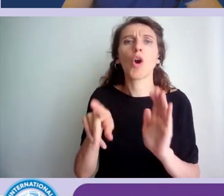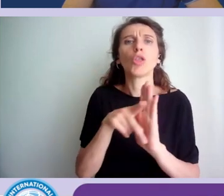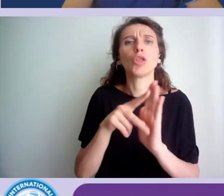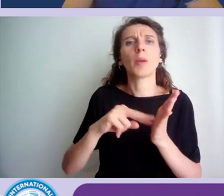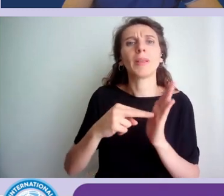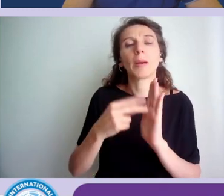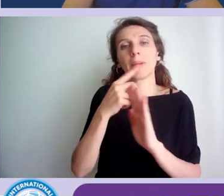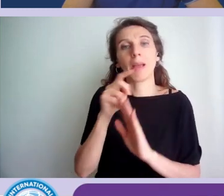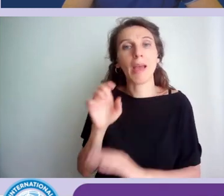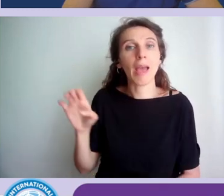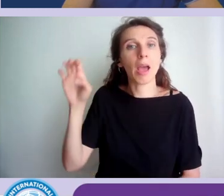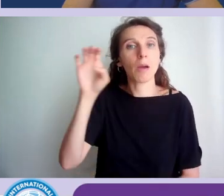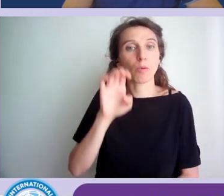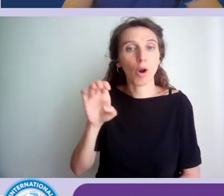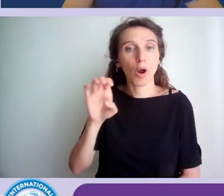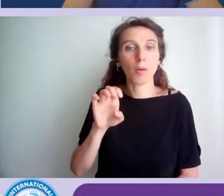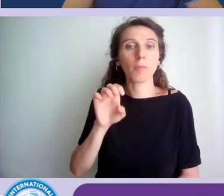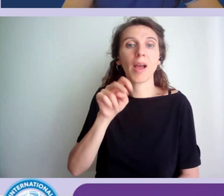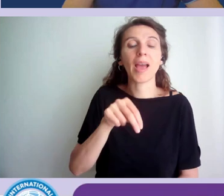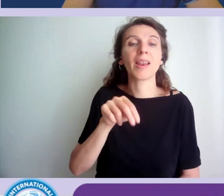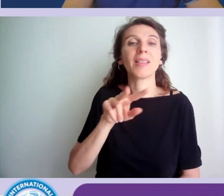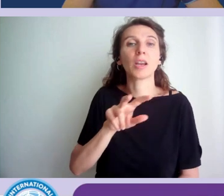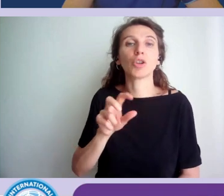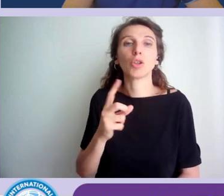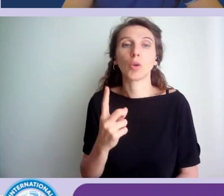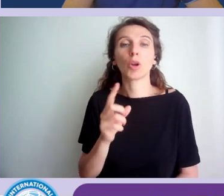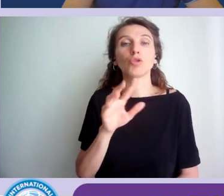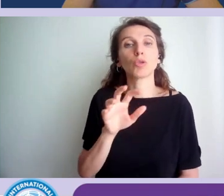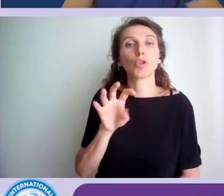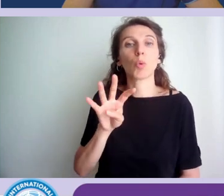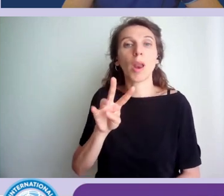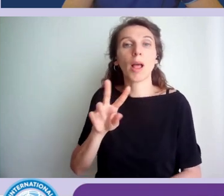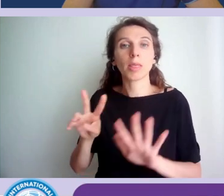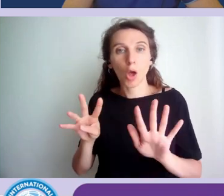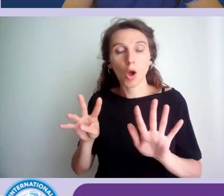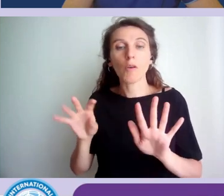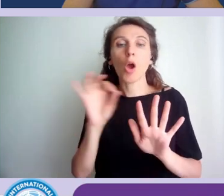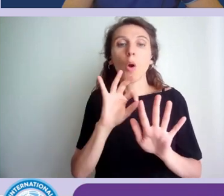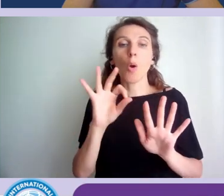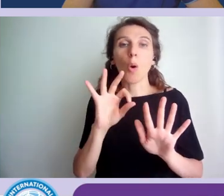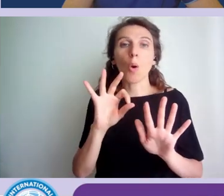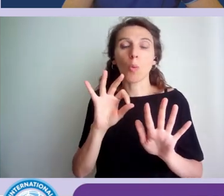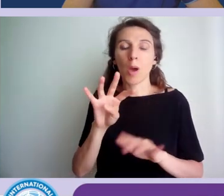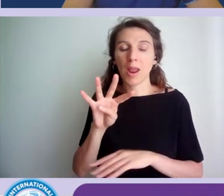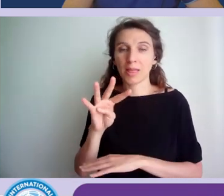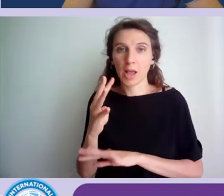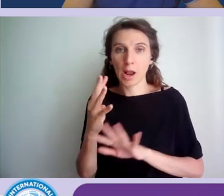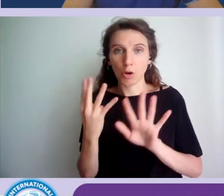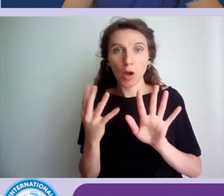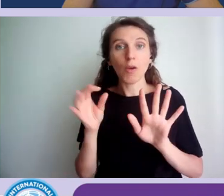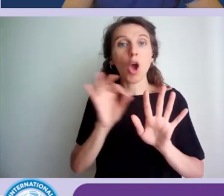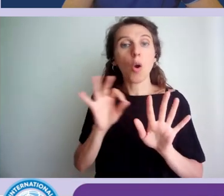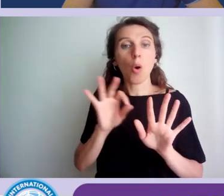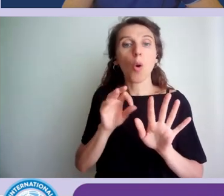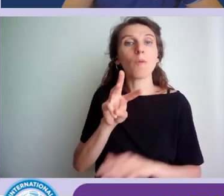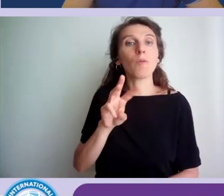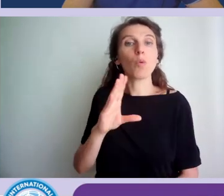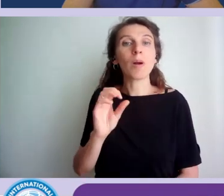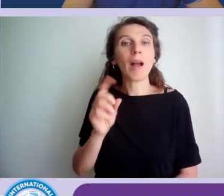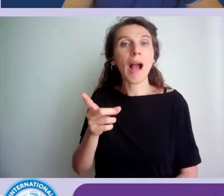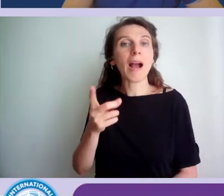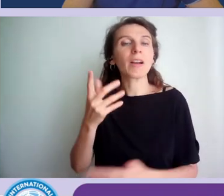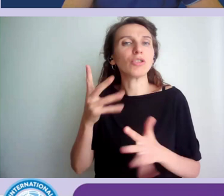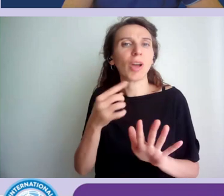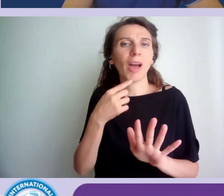norma Europea per esempio la n301 549 o le V cag che sono state già citate e poi